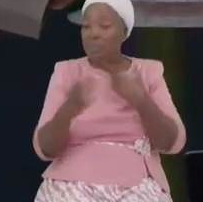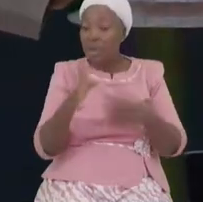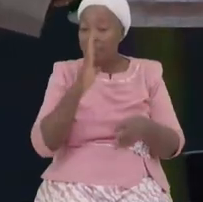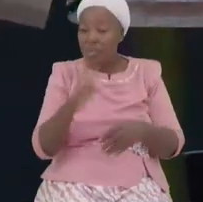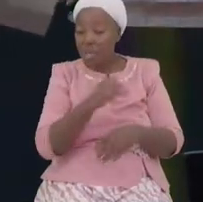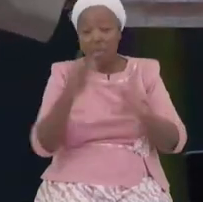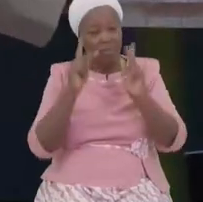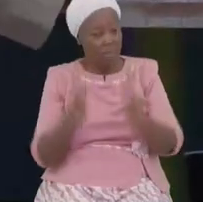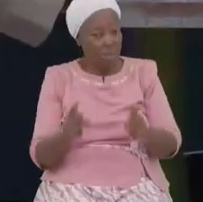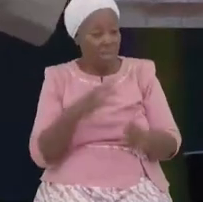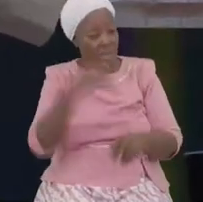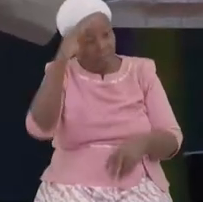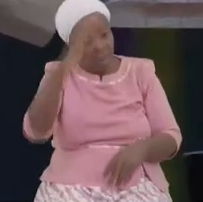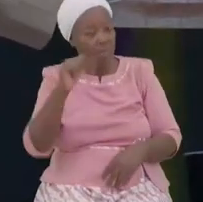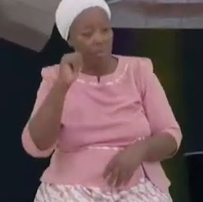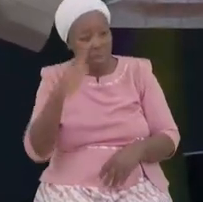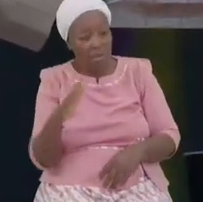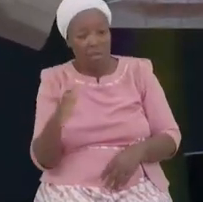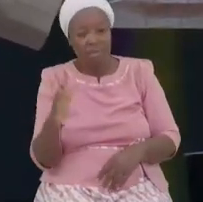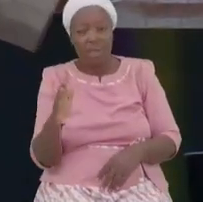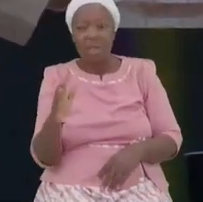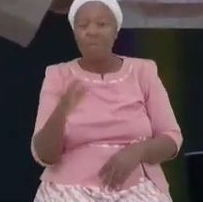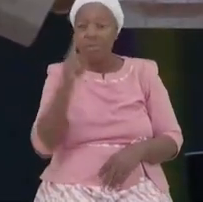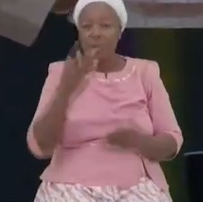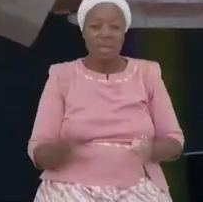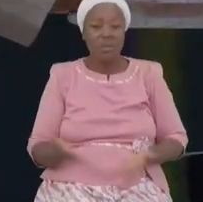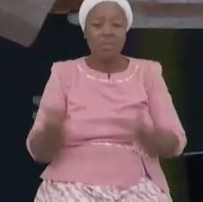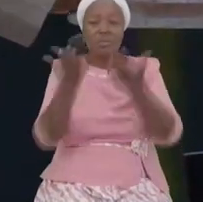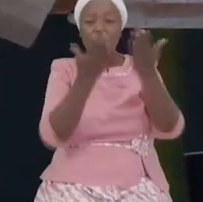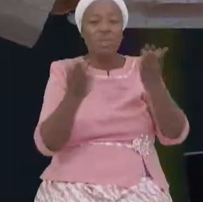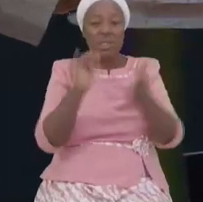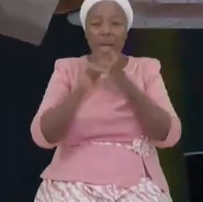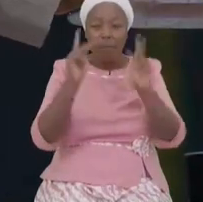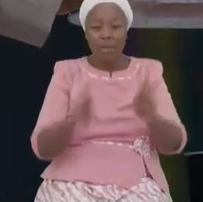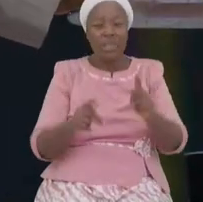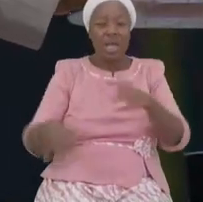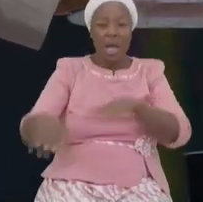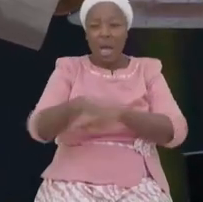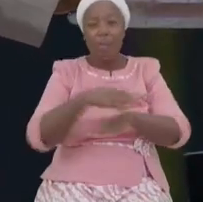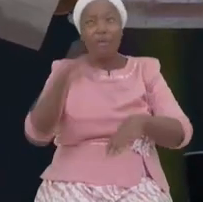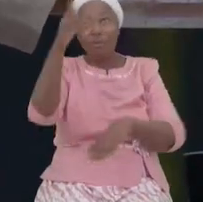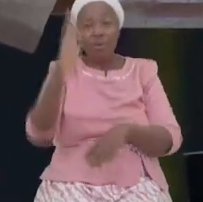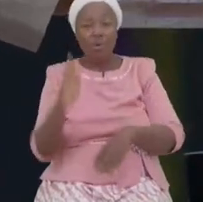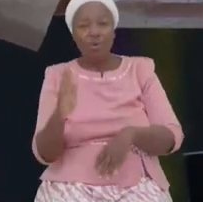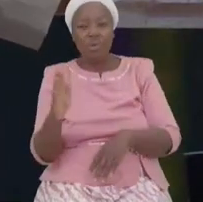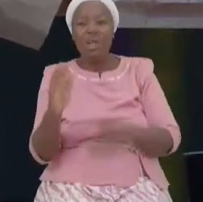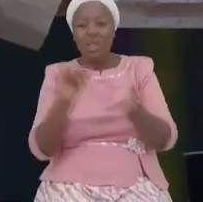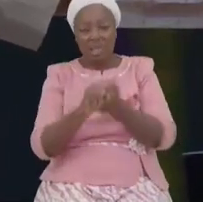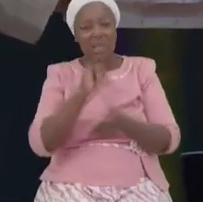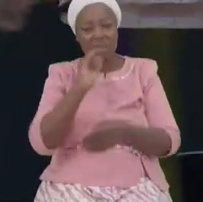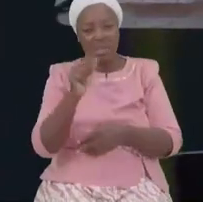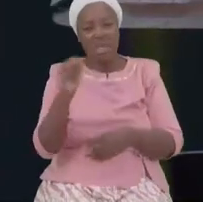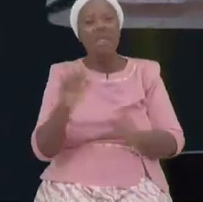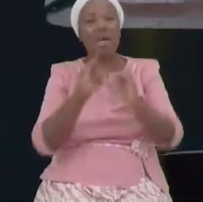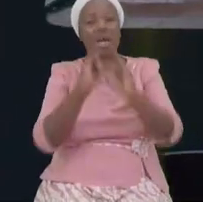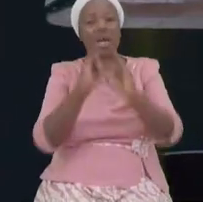personne, un homme, une femme. Tu exaltes la personne au-dessus de Dieu. C'est une idole. Ça